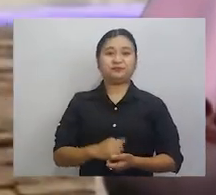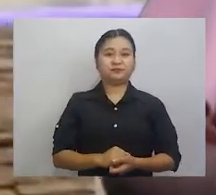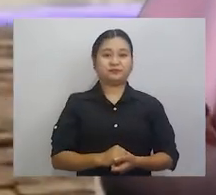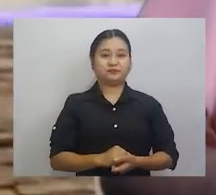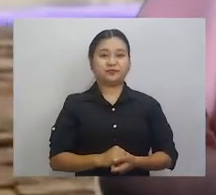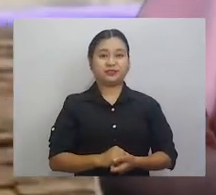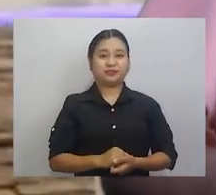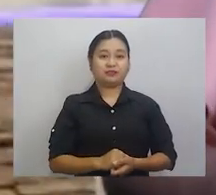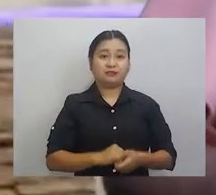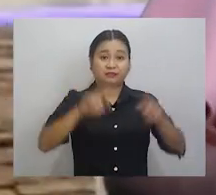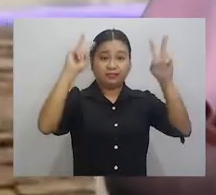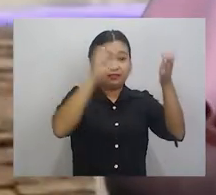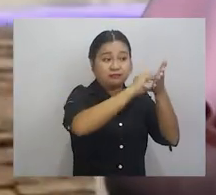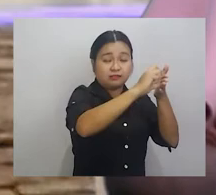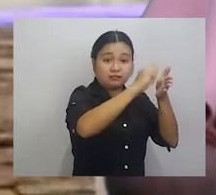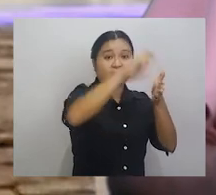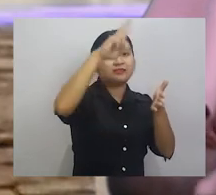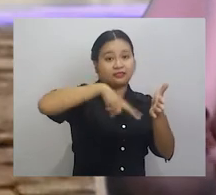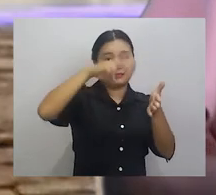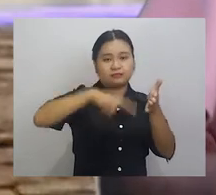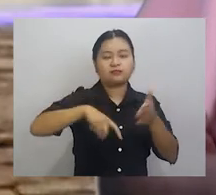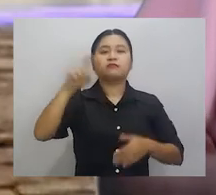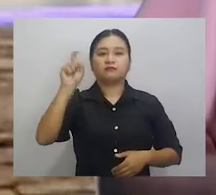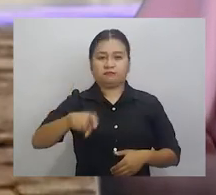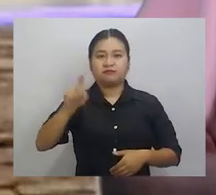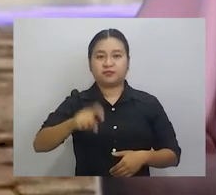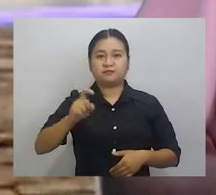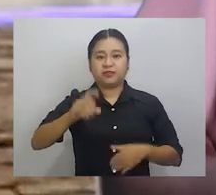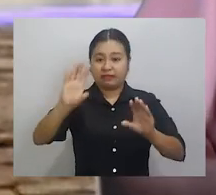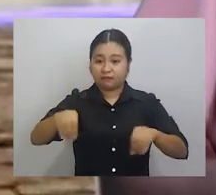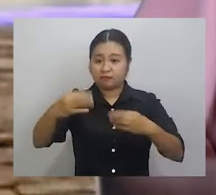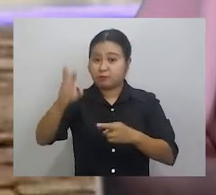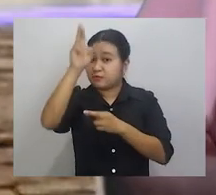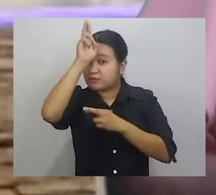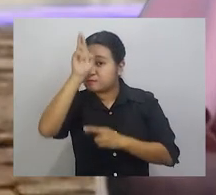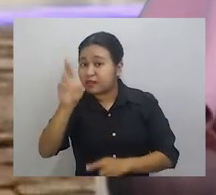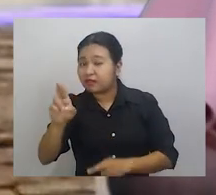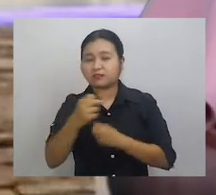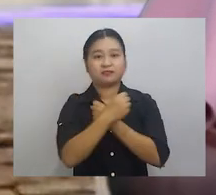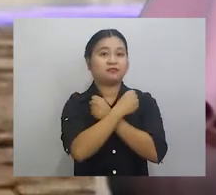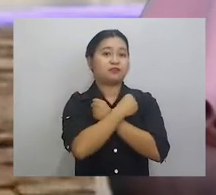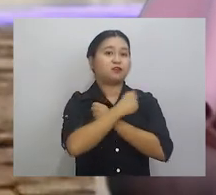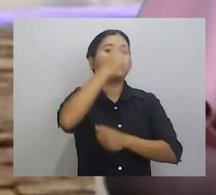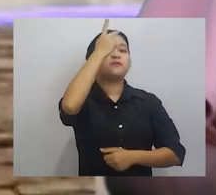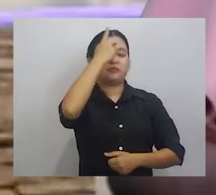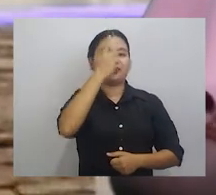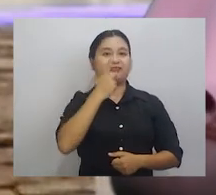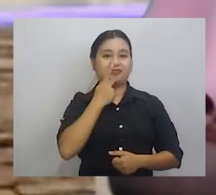sa mga teksto ng ating nabasa na dapat lamang nabigyang respeto at pagmamahal